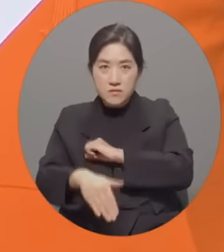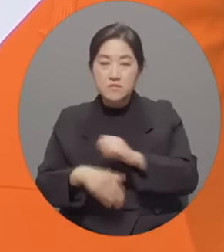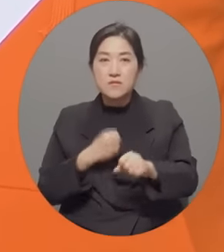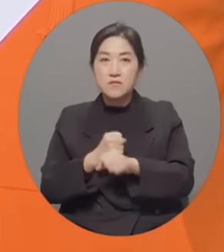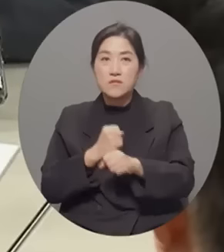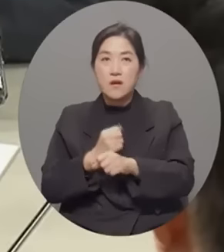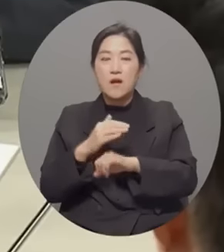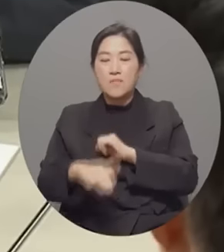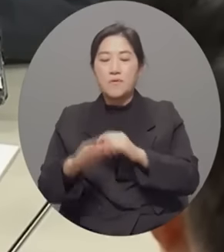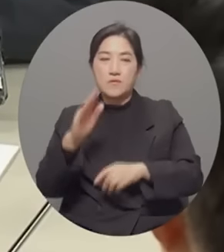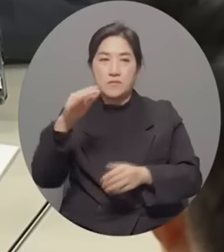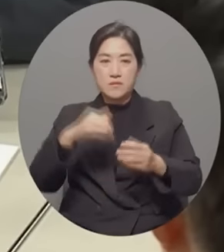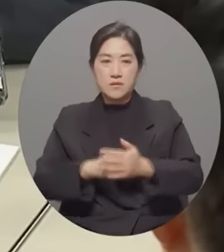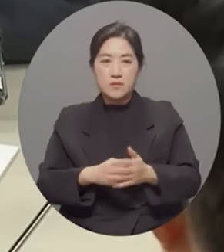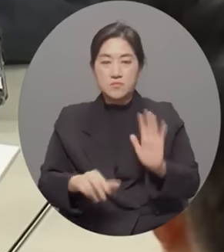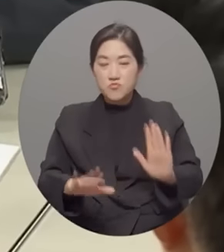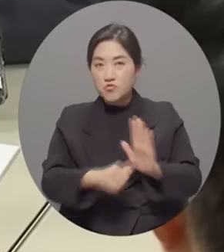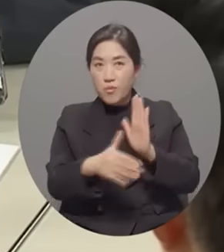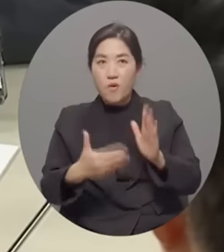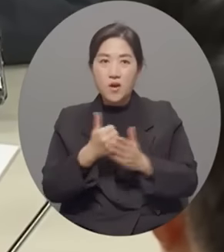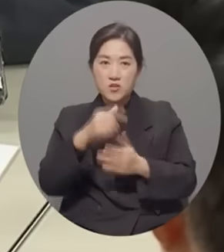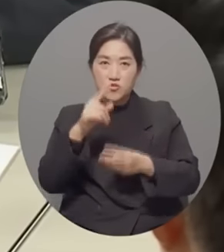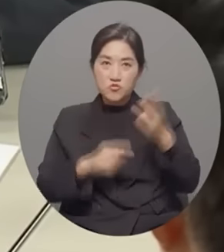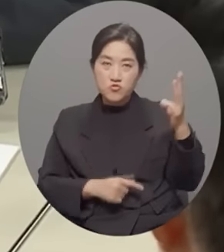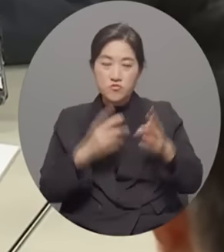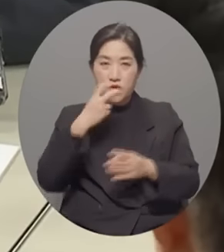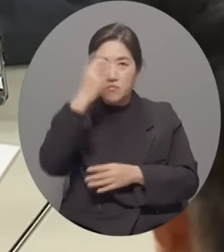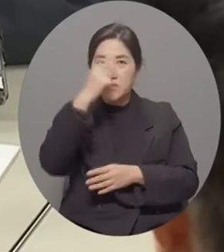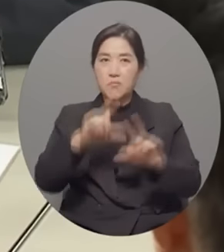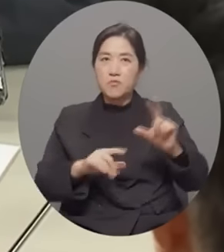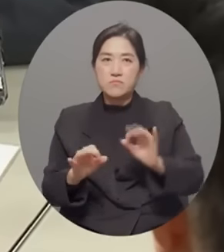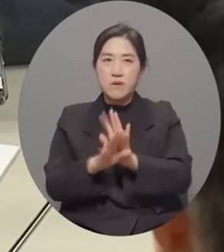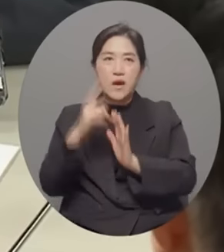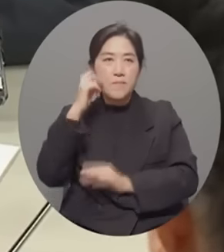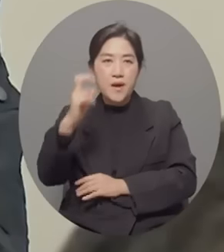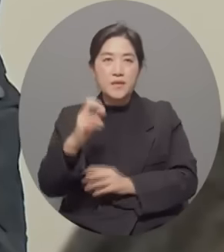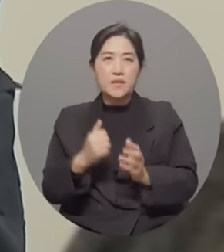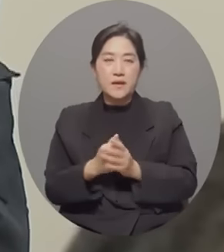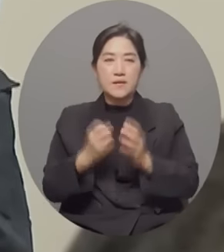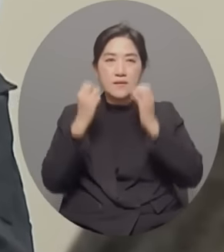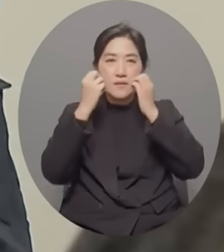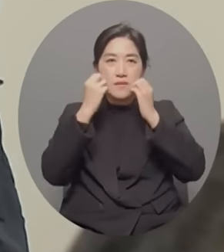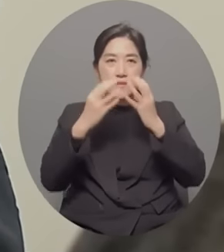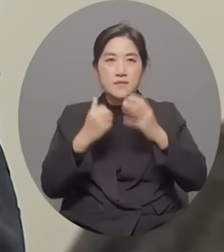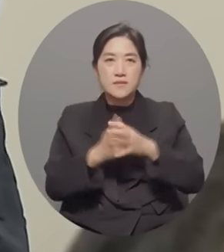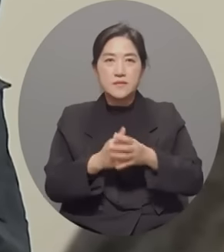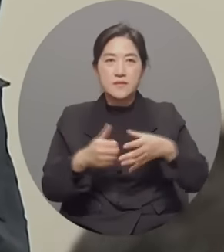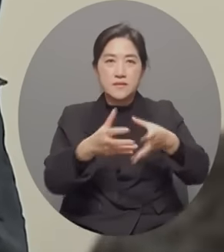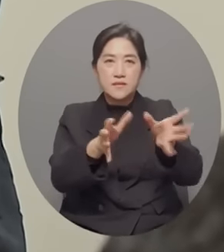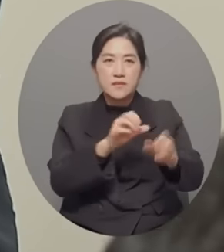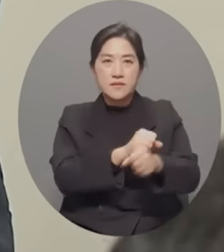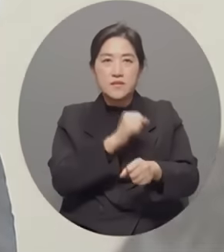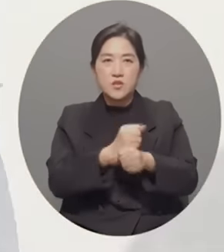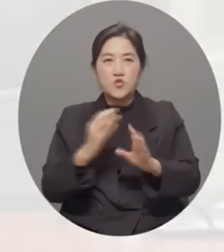했고, 새로운 미래는 국민은 안중에 없는 대통령과 대통령 1인의 홍보 대행사가